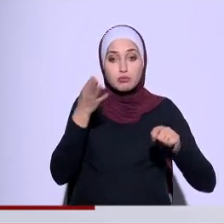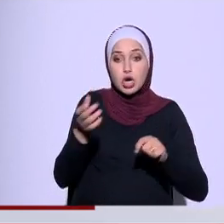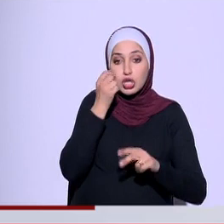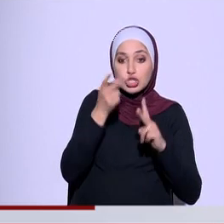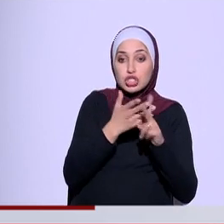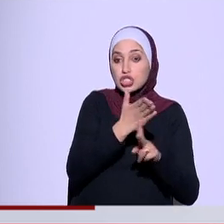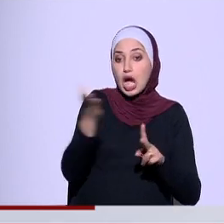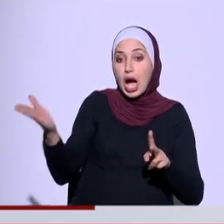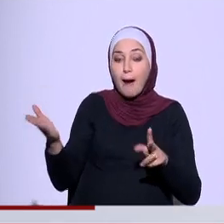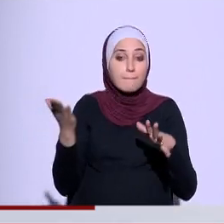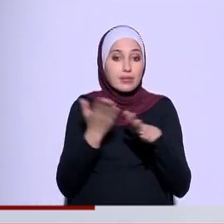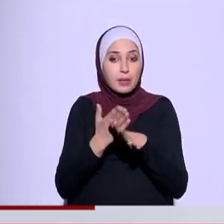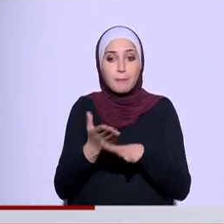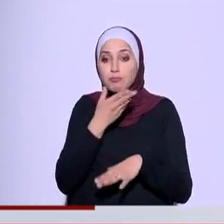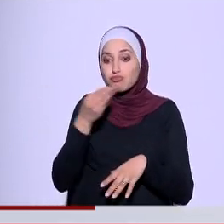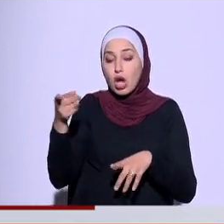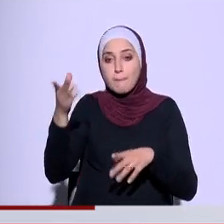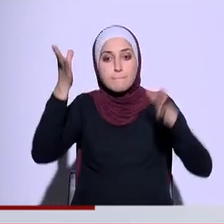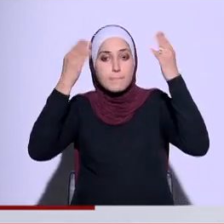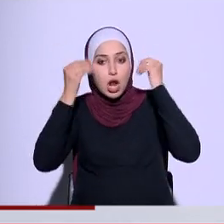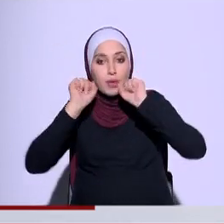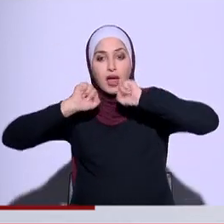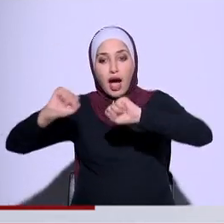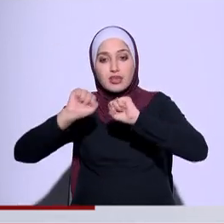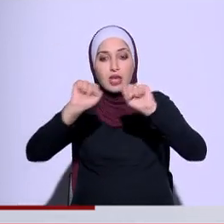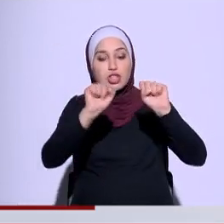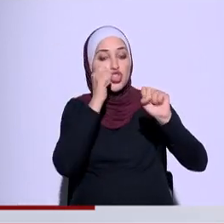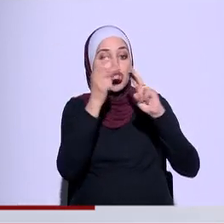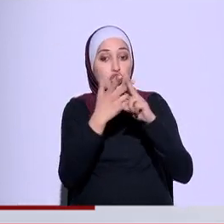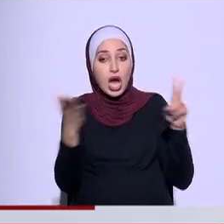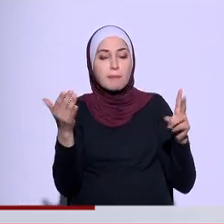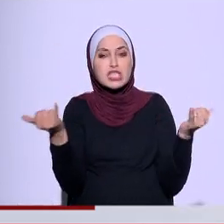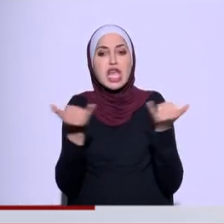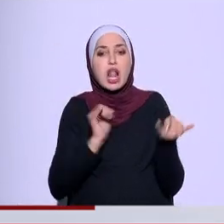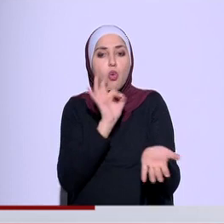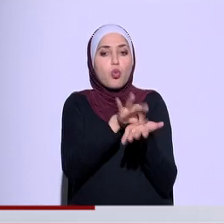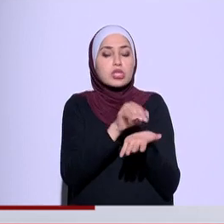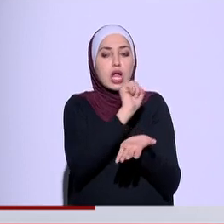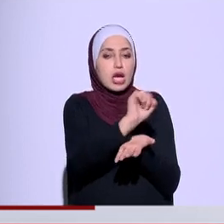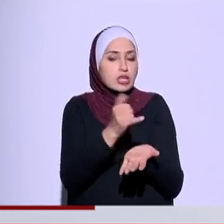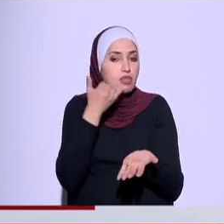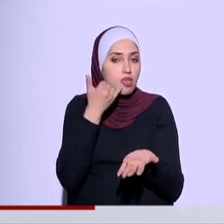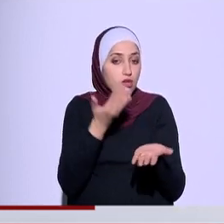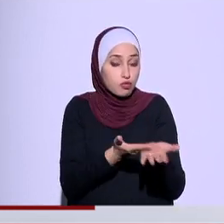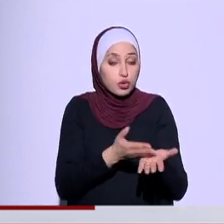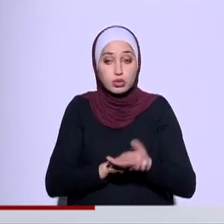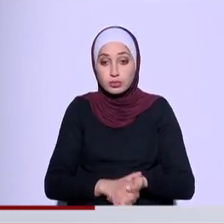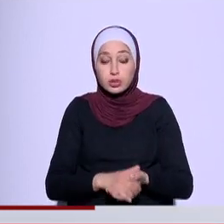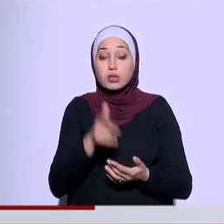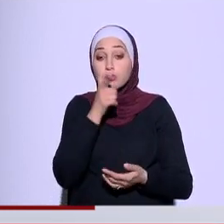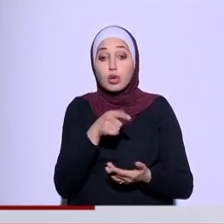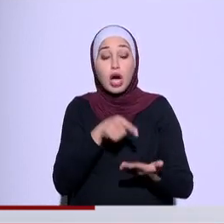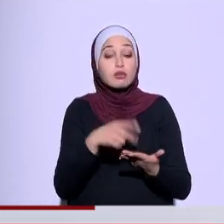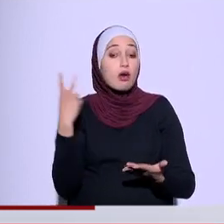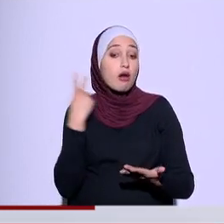على المعلومات والخدمات الحكومية. يعني بالنسبة للنسخة المحدثة من التطبيق تحتوي على كما تفضلتم مستندات الرقمية